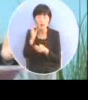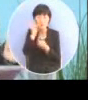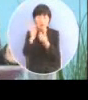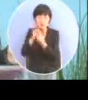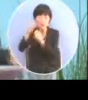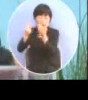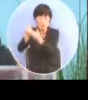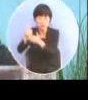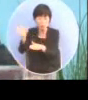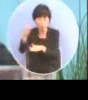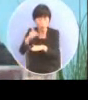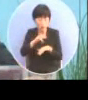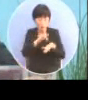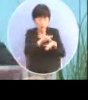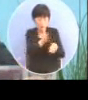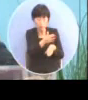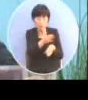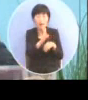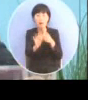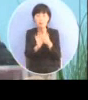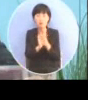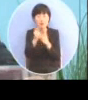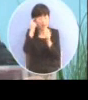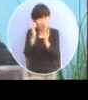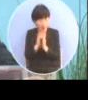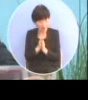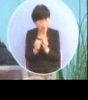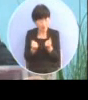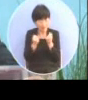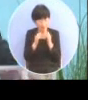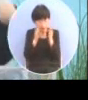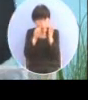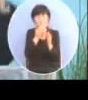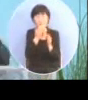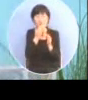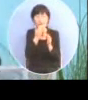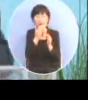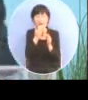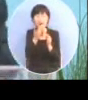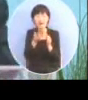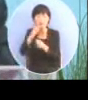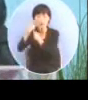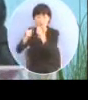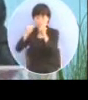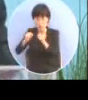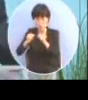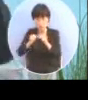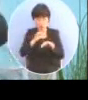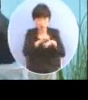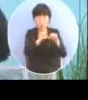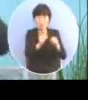Nếu như mà không có Đức Chúa Trời, không có Satan thì cái câu nói đó cũng có thể là còn nghe vậy nhưng mà đây không thể được.